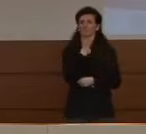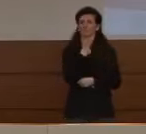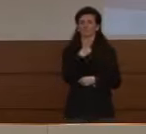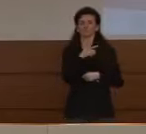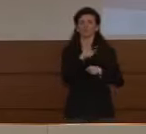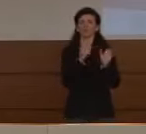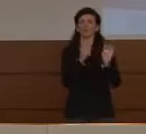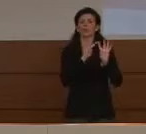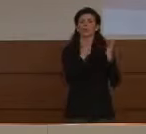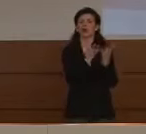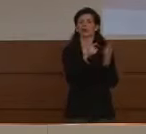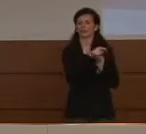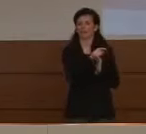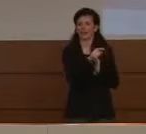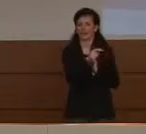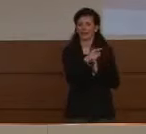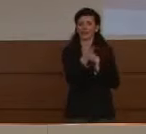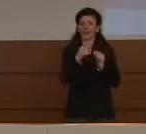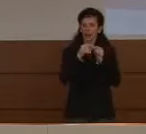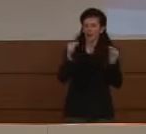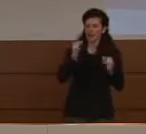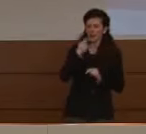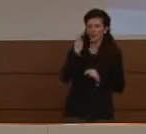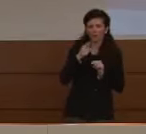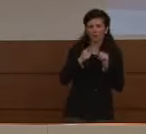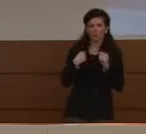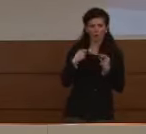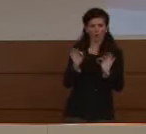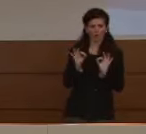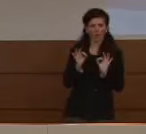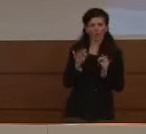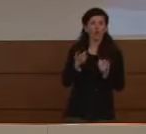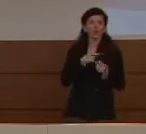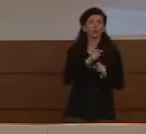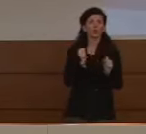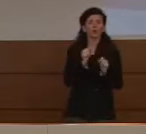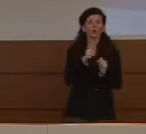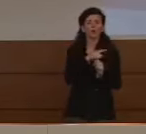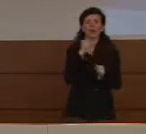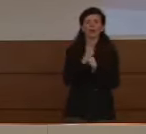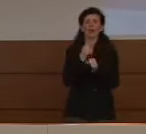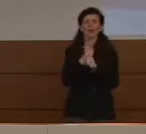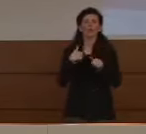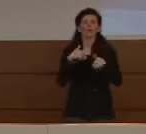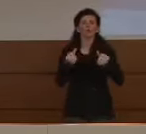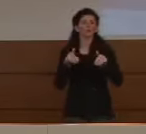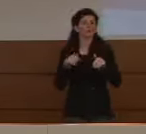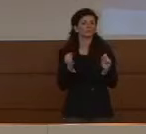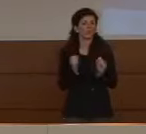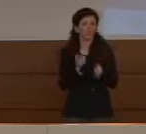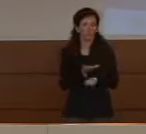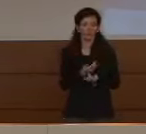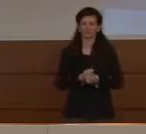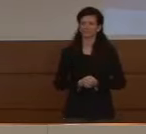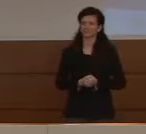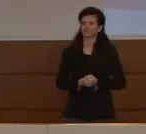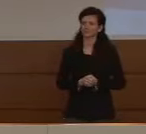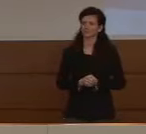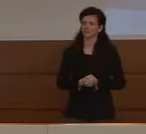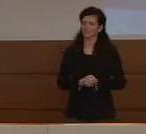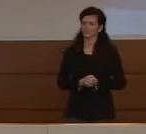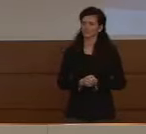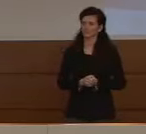positivo non hanno la possibilità di astenersi dal lavoro questo è un problema non da poco grazie allora